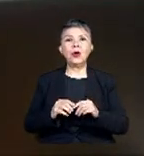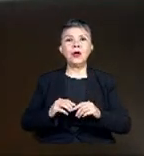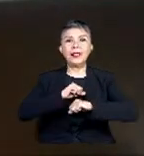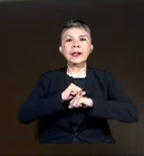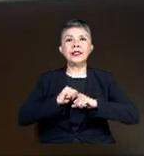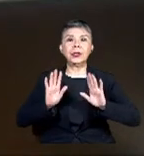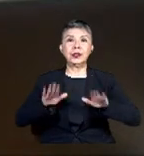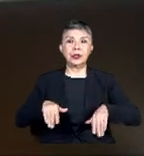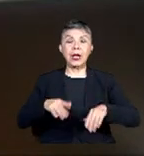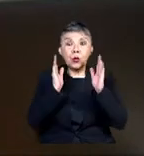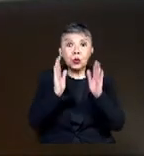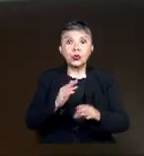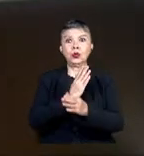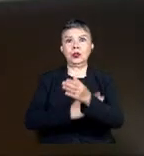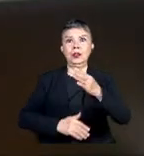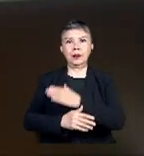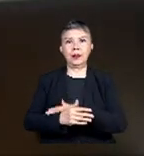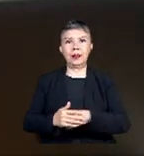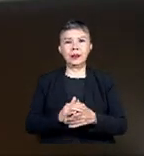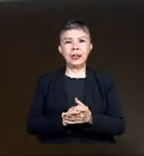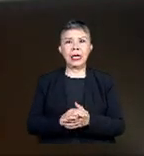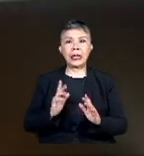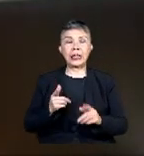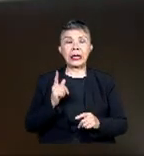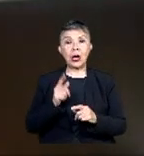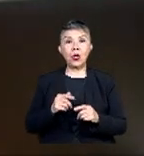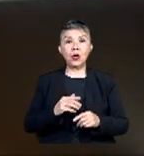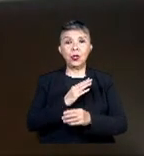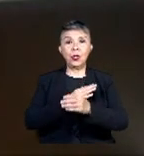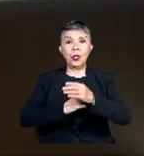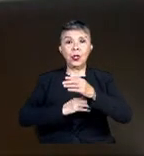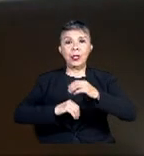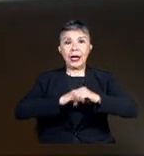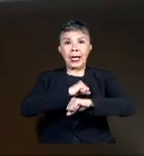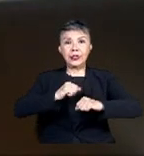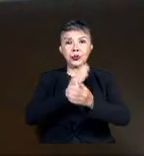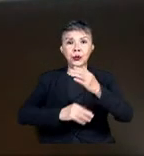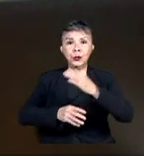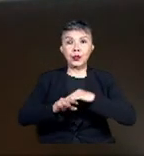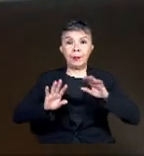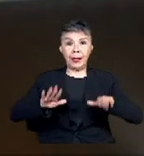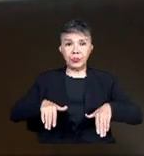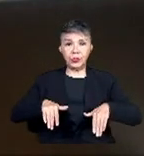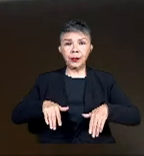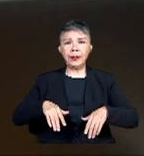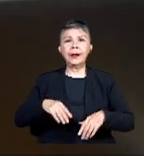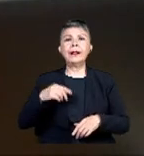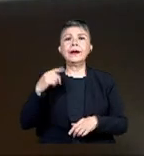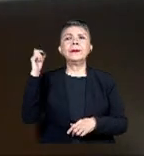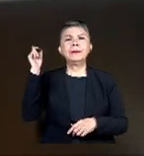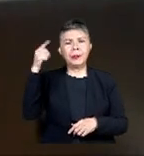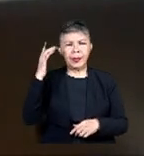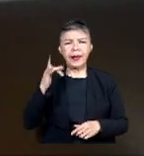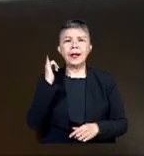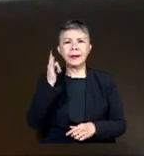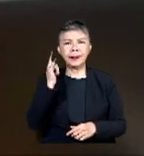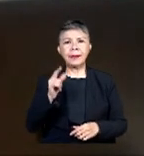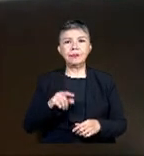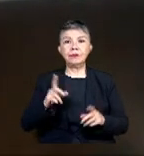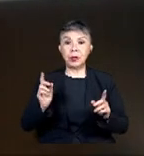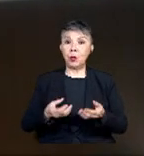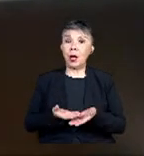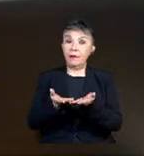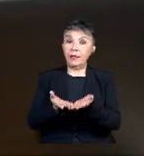penyandang disabilitas. Jadi saat mereka sudah pensiun pun, yang benar seperti kata Pak Menpora, apabila jadi PNS